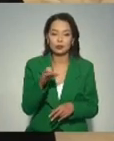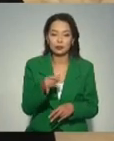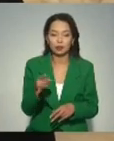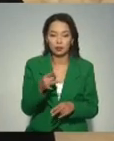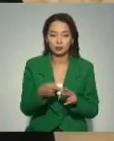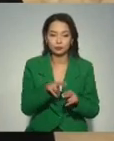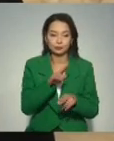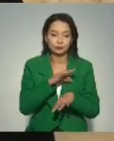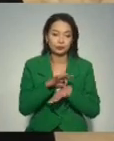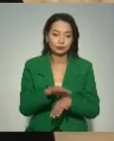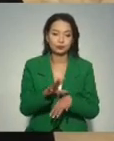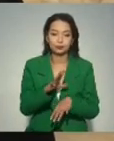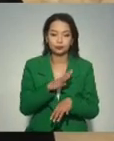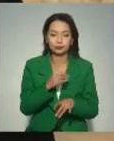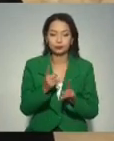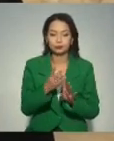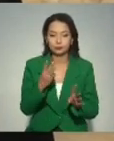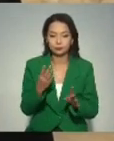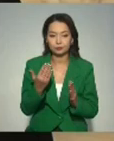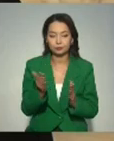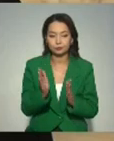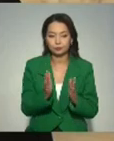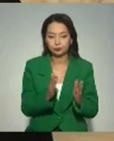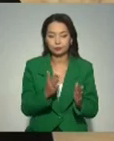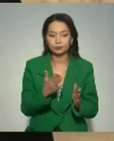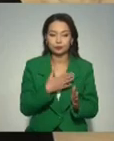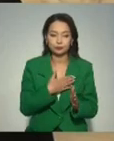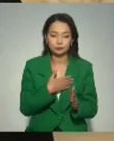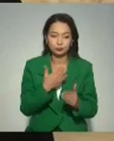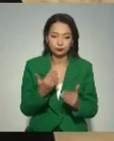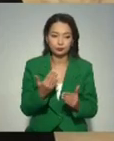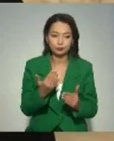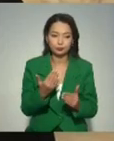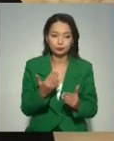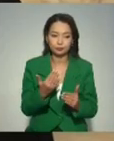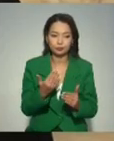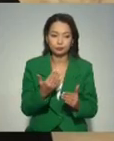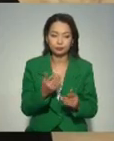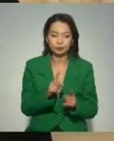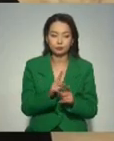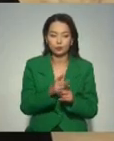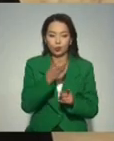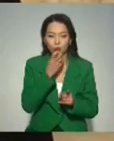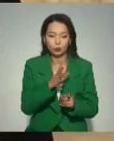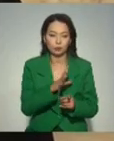данные работы в оперативном порядке. Да, нам хотелось успеть, во-первых, в первую очередь до отопительного